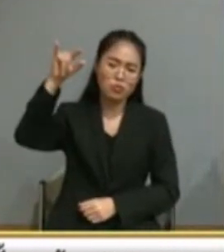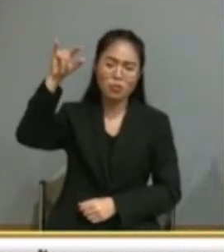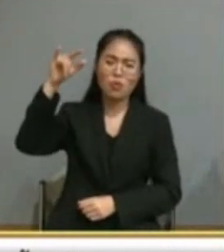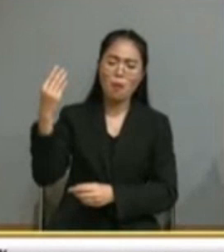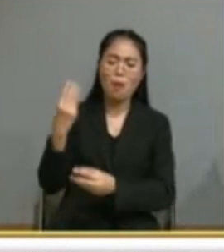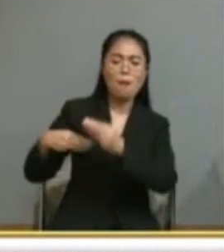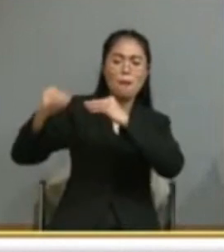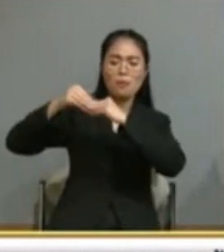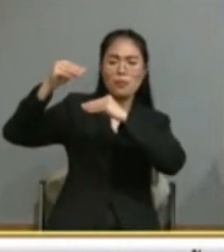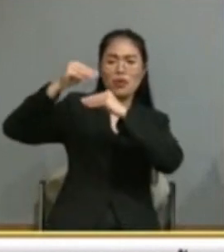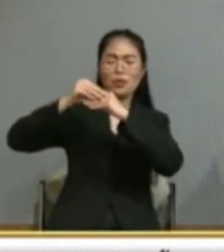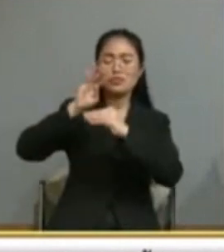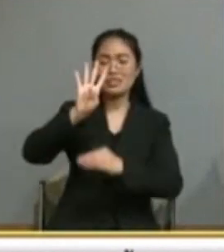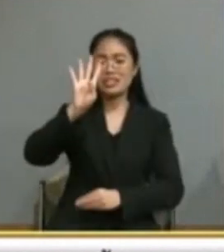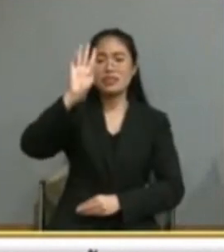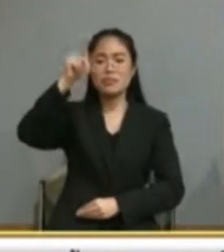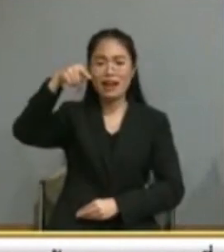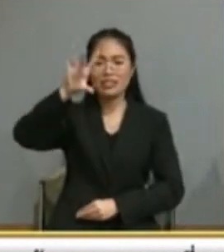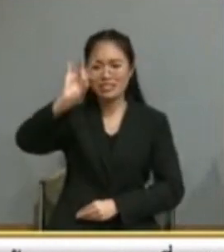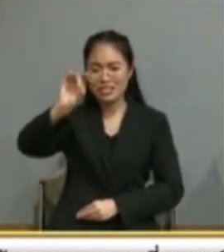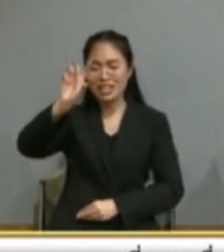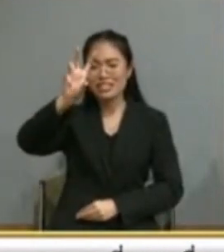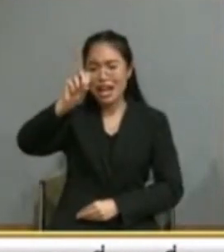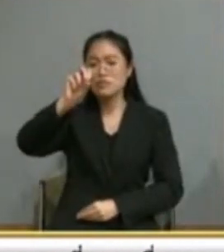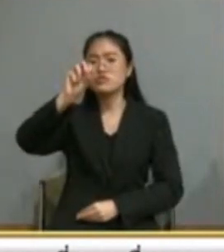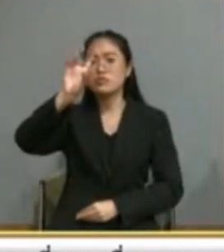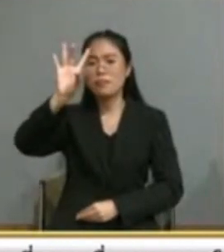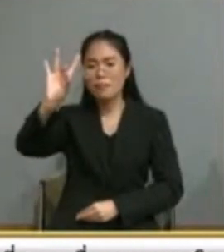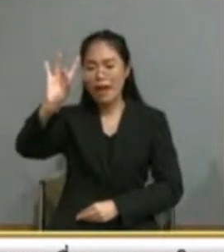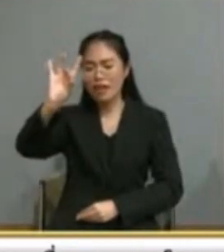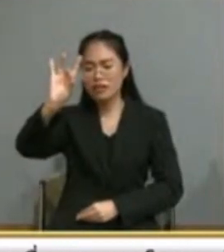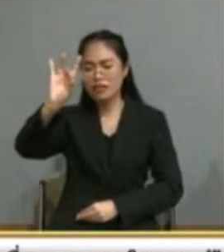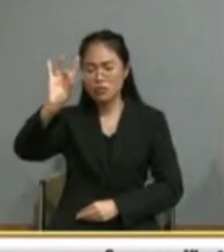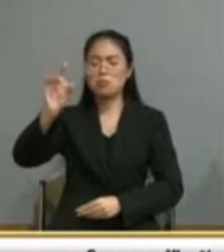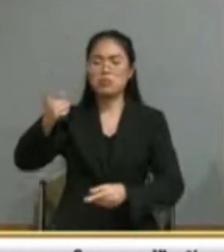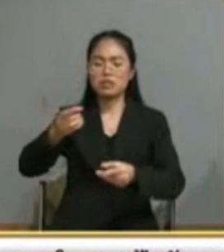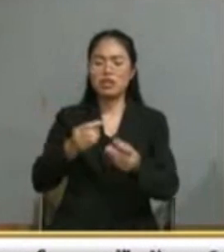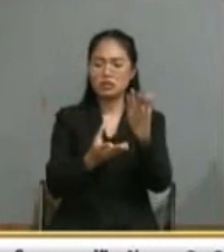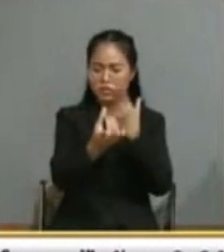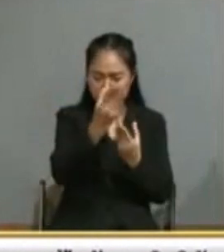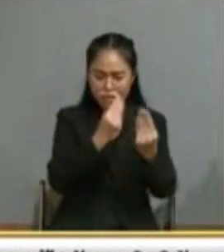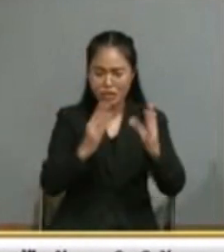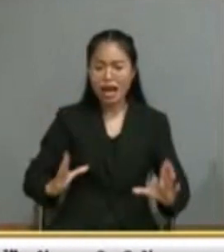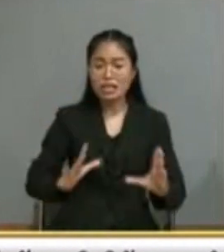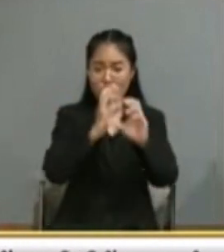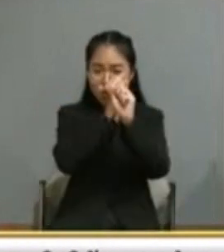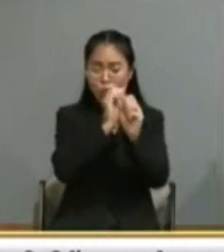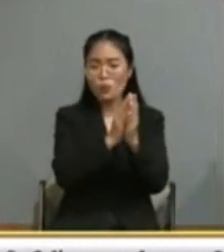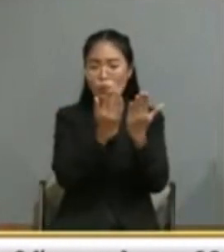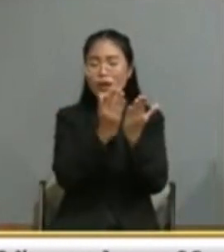ประมาณ 4,038 เที่วบินนี่คอภาพรวมของการศกษาความเปไปได้คท่ปทาน$lining